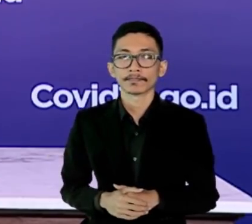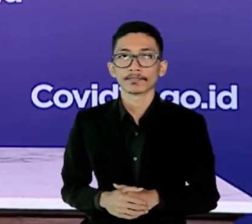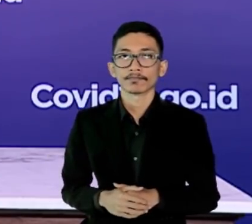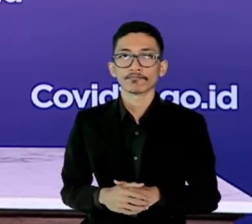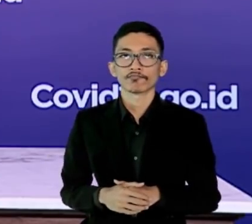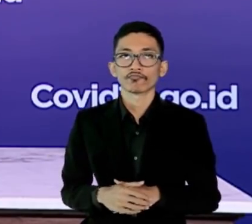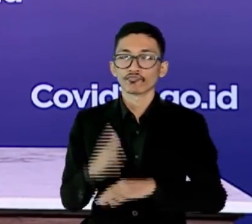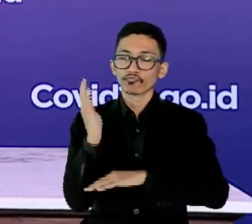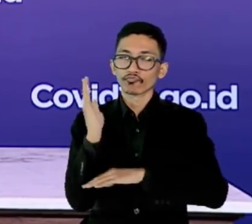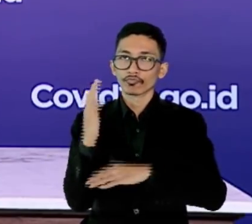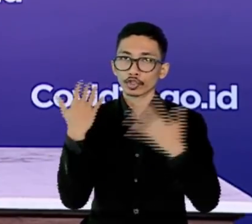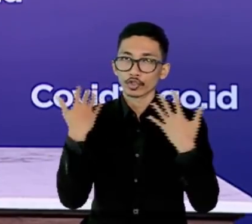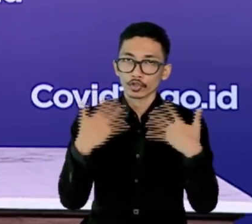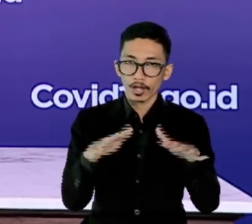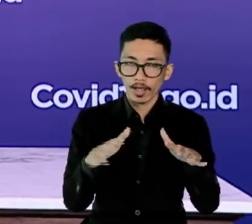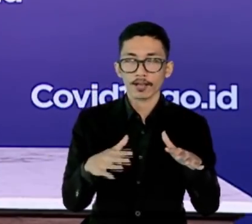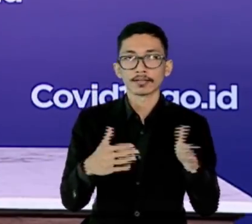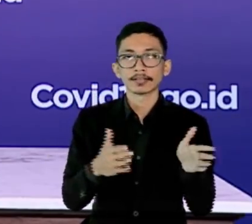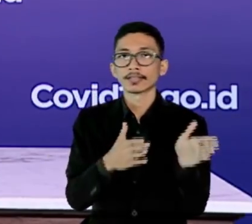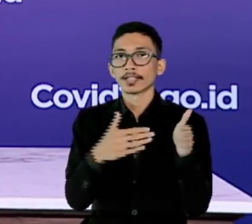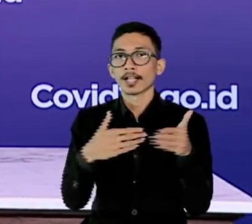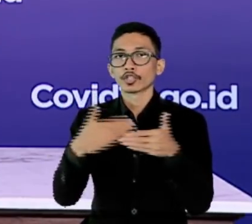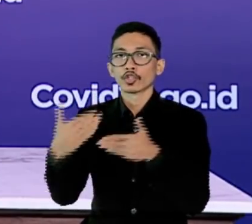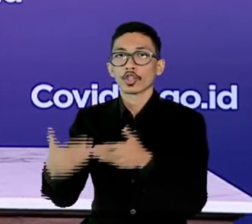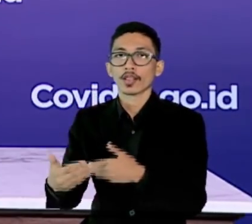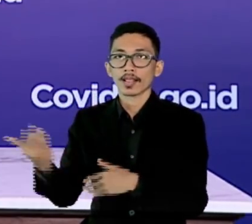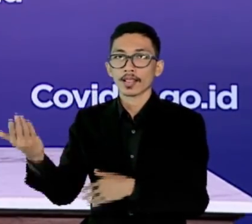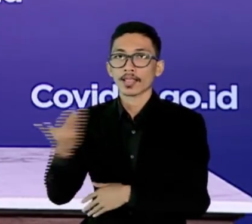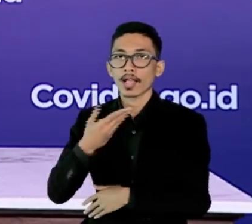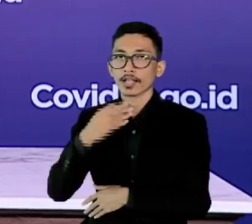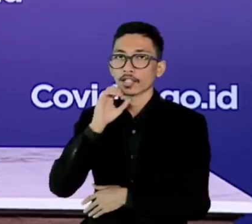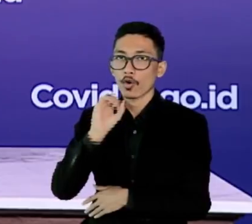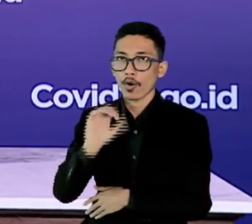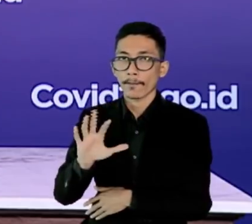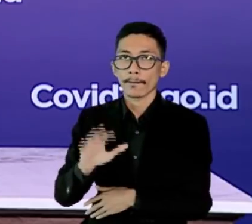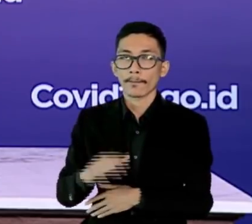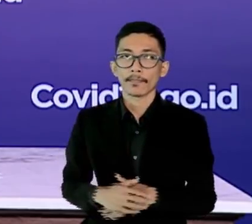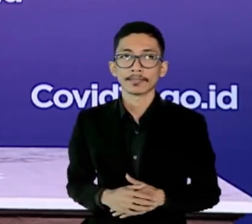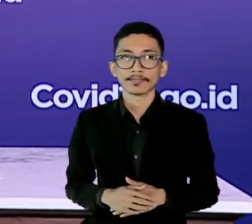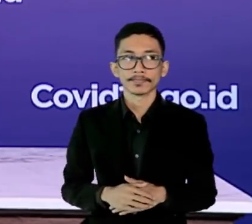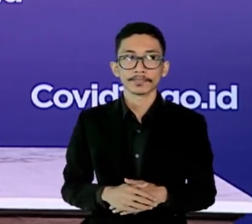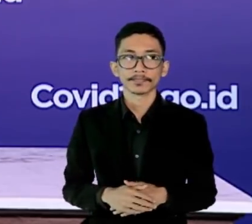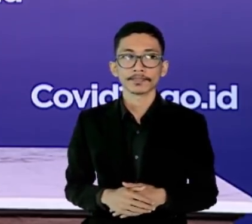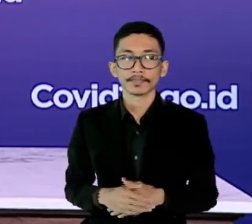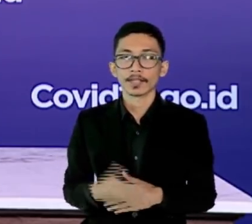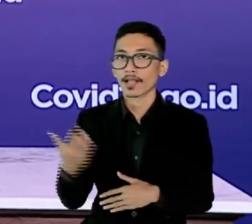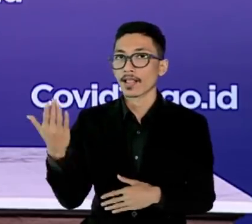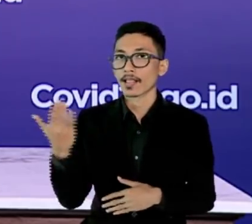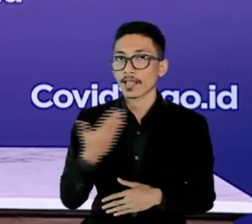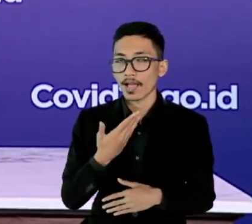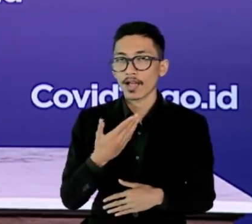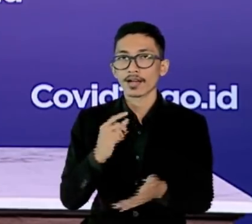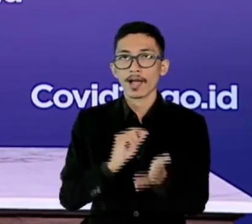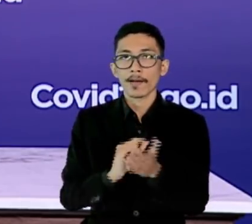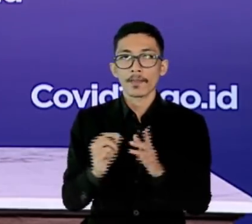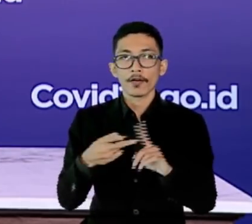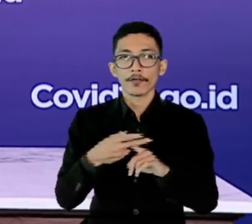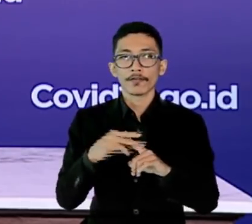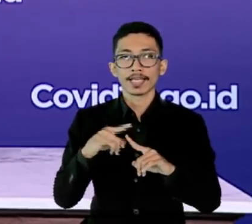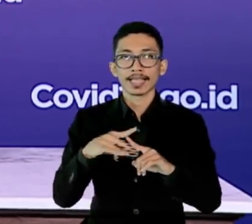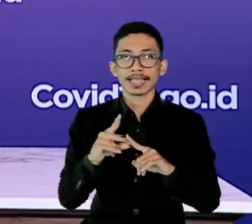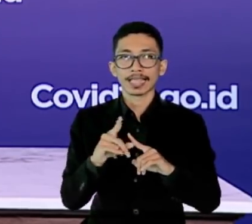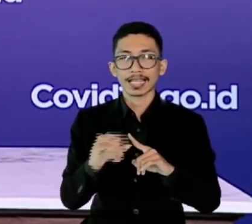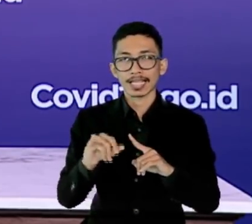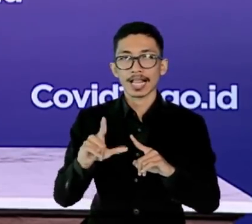lanjutkan dengan sesi tanya-jawab media. Terima kasih. Terima kasih Prof. Pertanyaan pertama dari